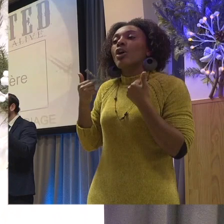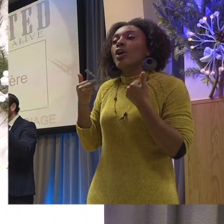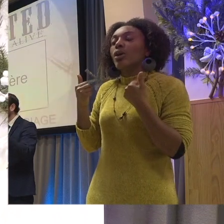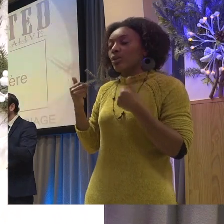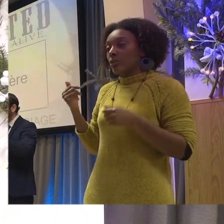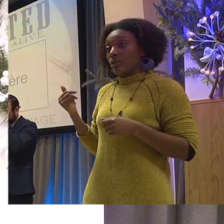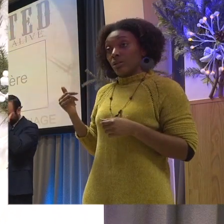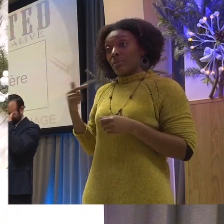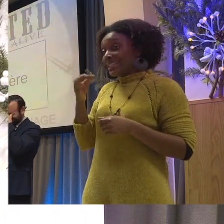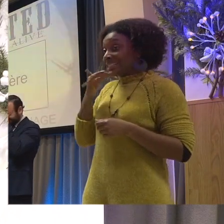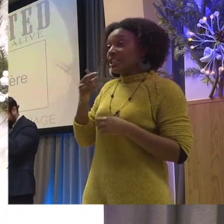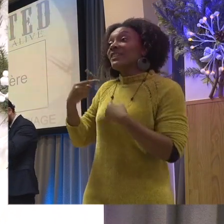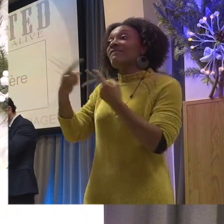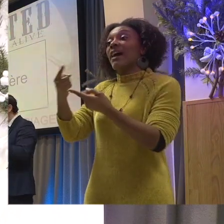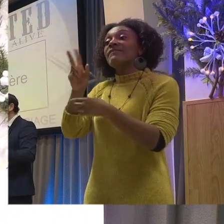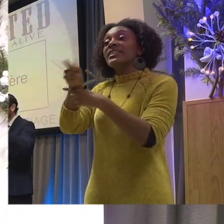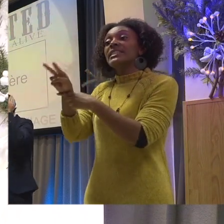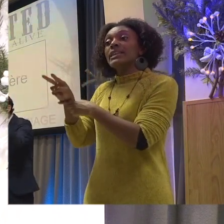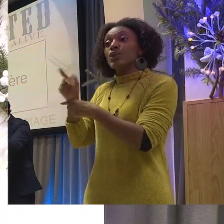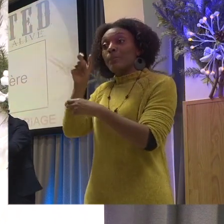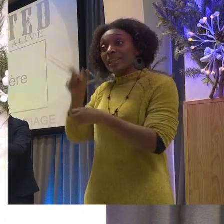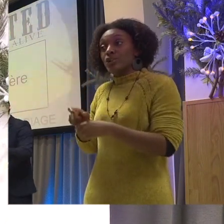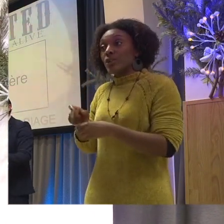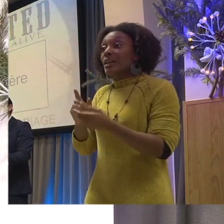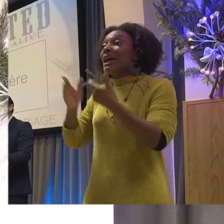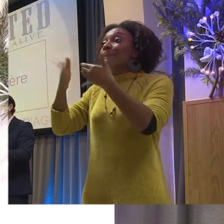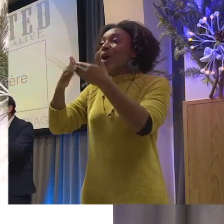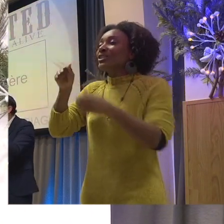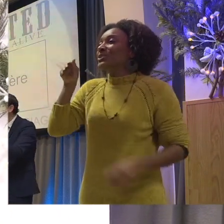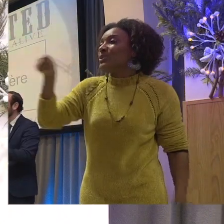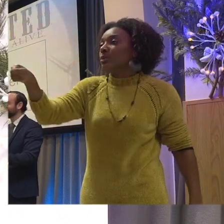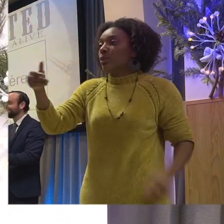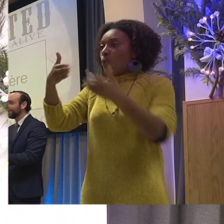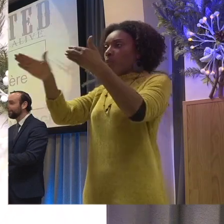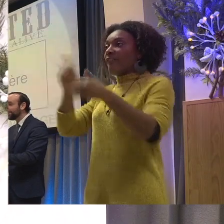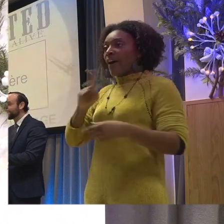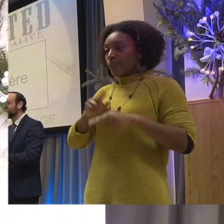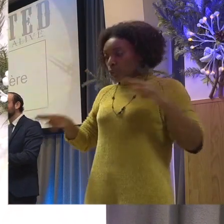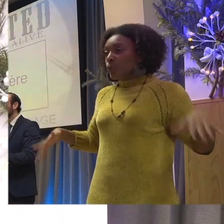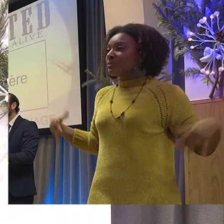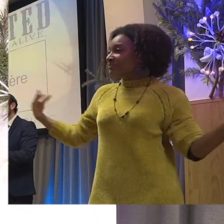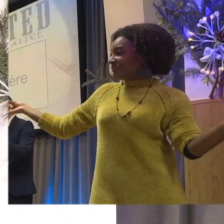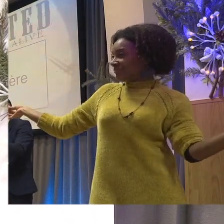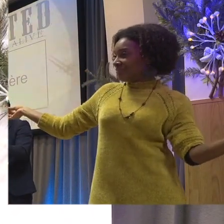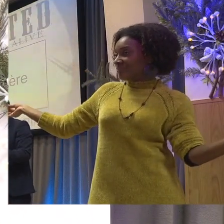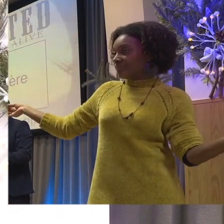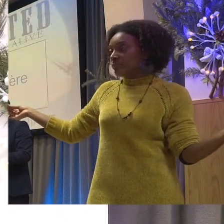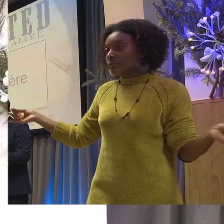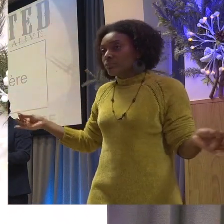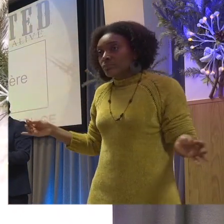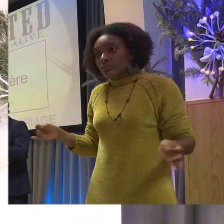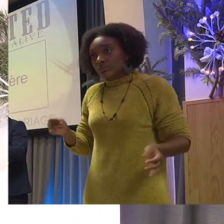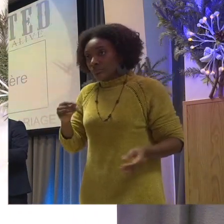m'ouvre, elle était complètement nue. Il est parti en courant. Fuis! Fuis ces choses-là. Fuis